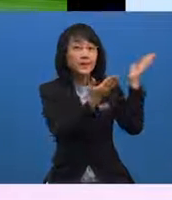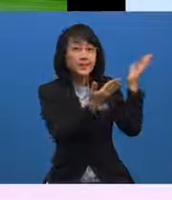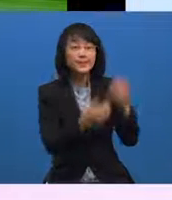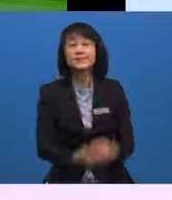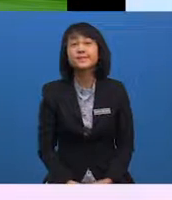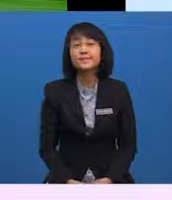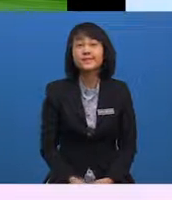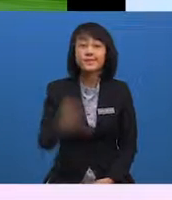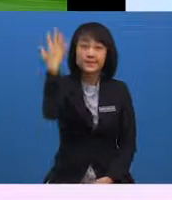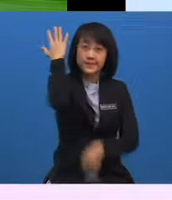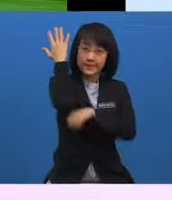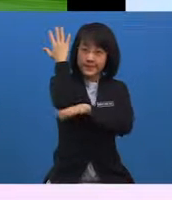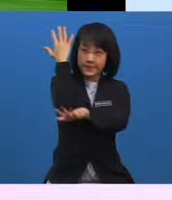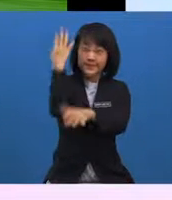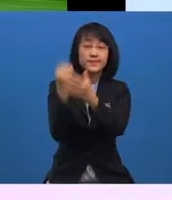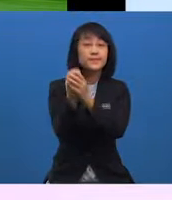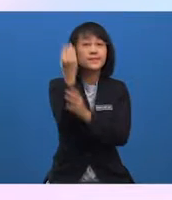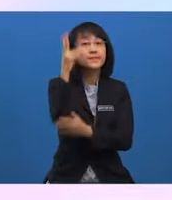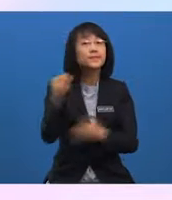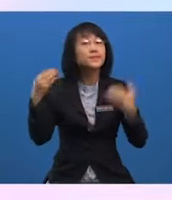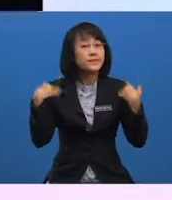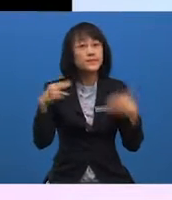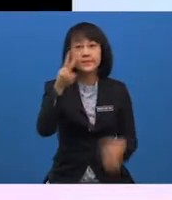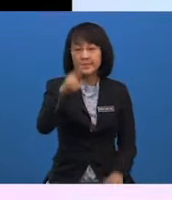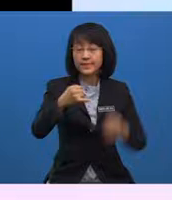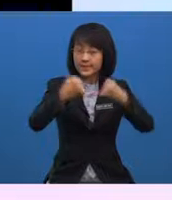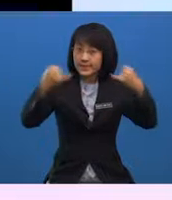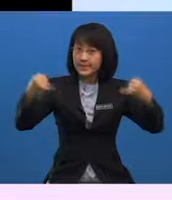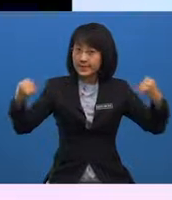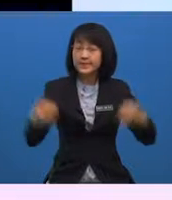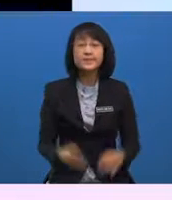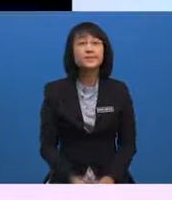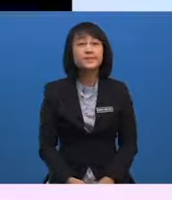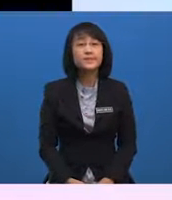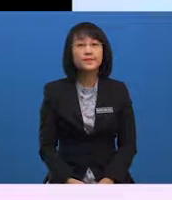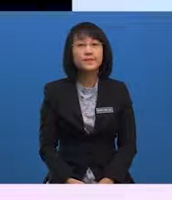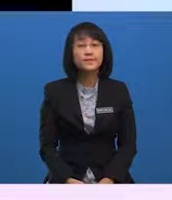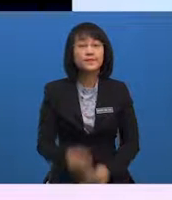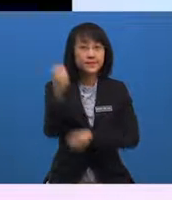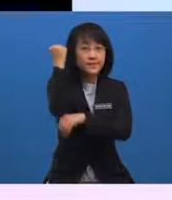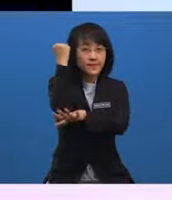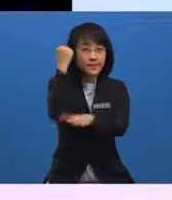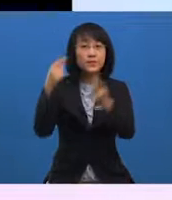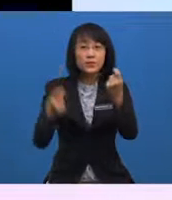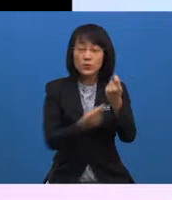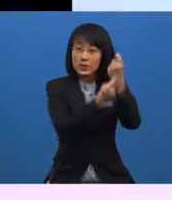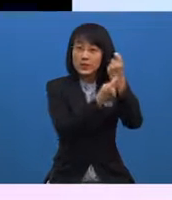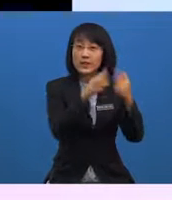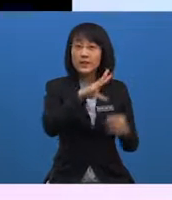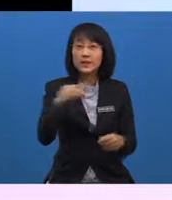Akar tumbuhan juga mempunyai dua jenis, iaitu akar tunjang dan akar